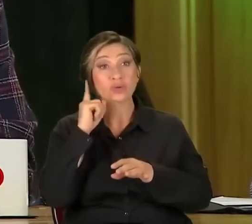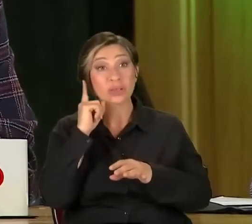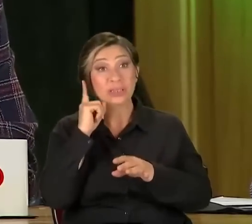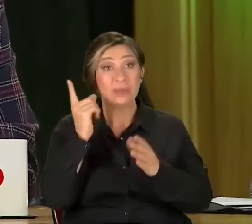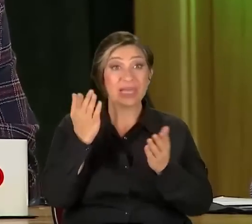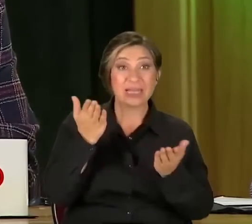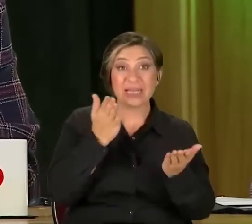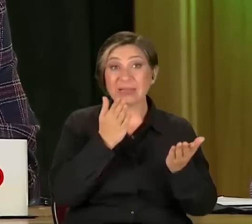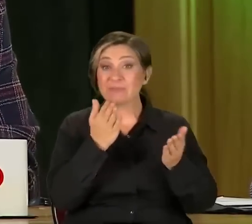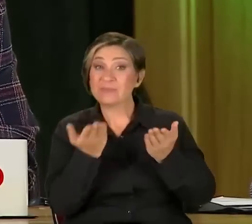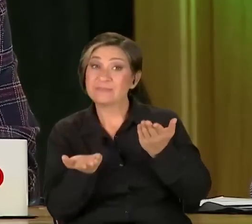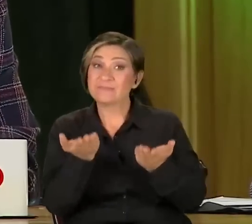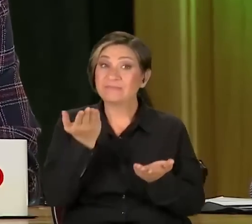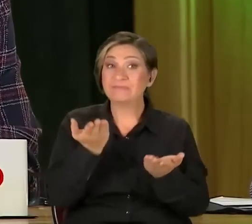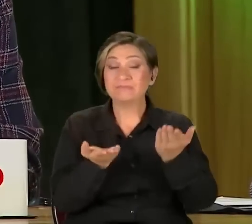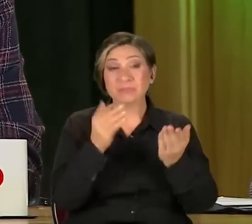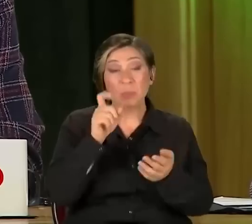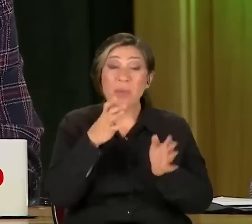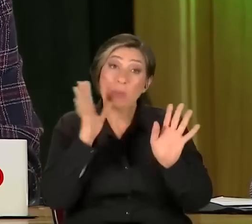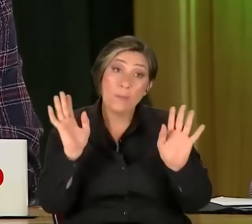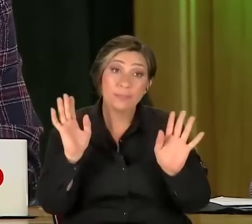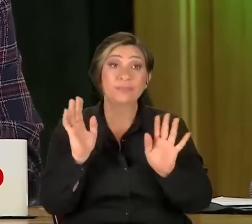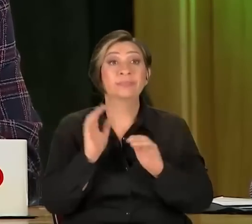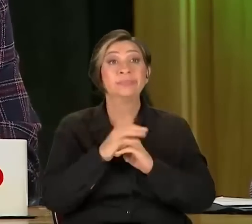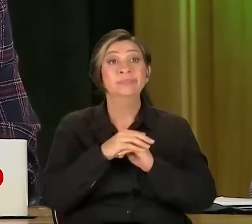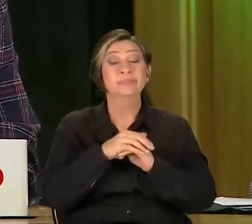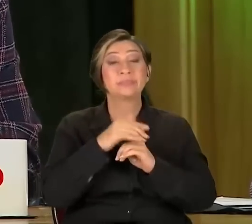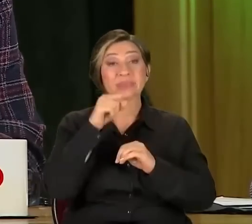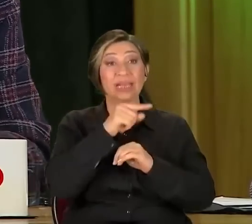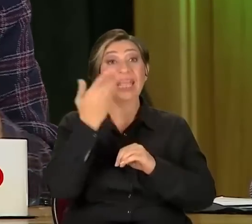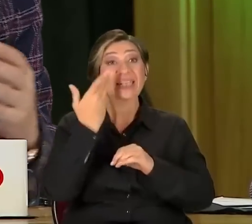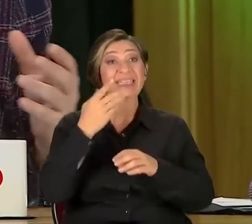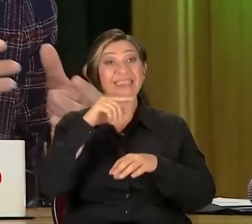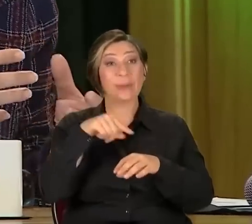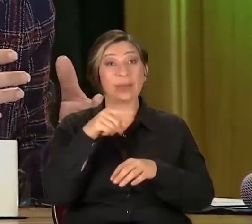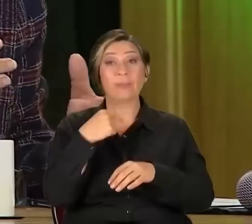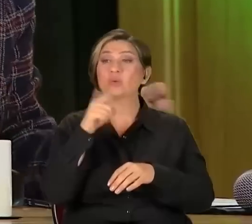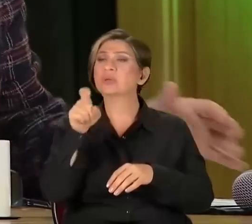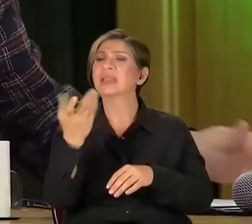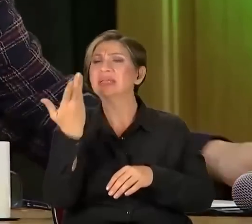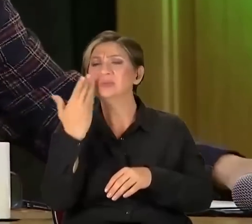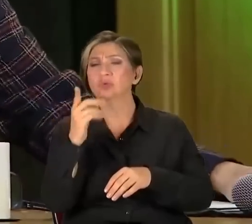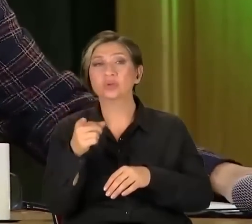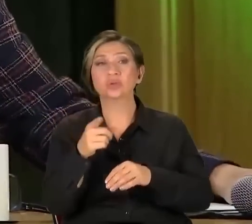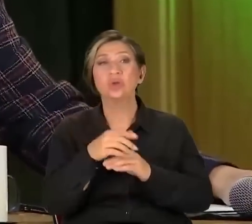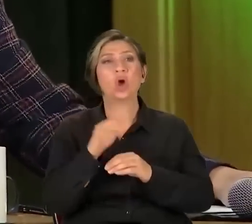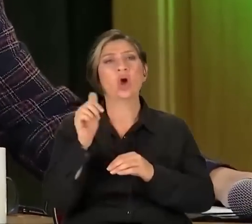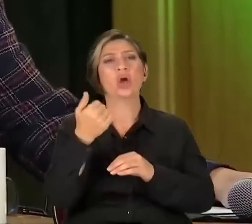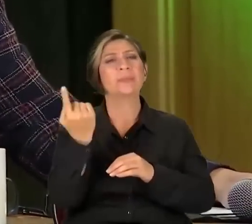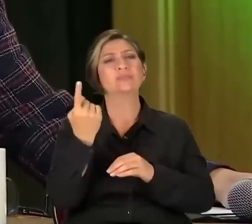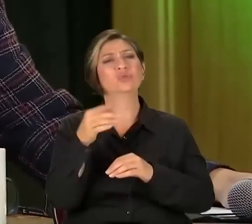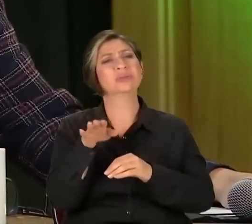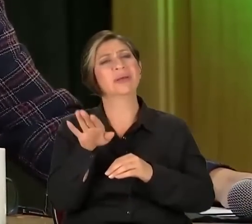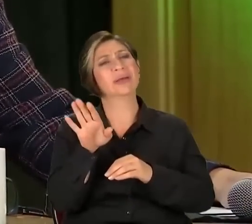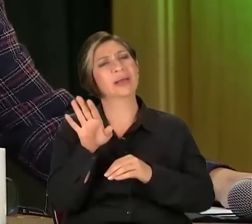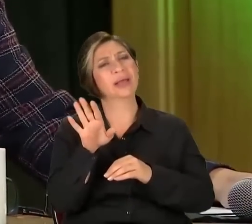mi kıyaslıyor ya da başka bir şeyden dolayı mı? Dolayısıyla seni izlediği zaman ben ona sorduğumda ne izliyorsun? Önemli bir şey